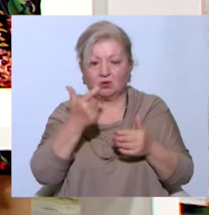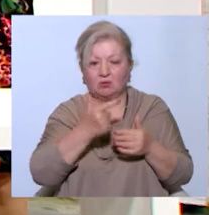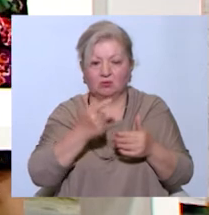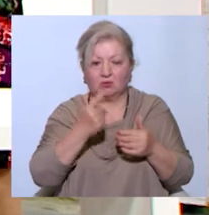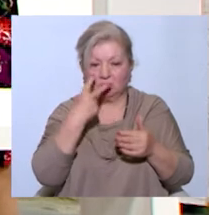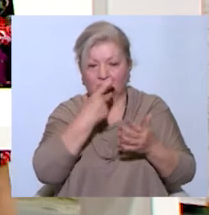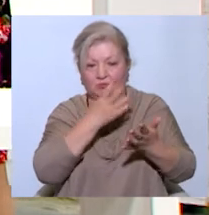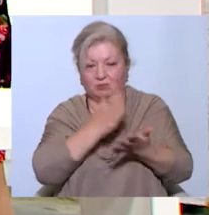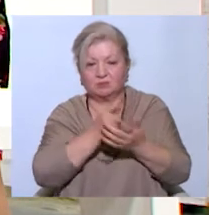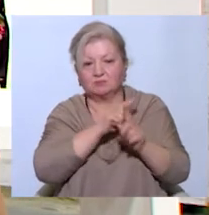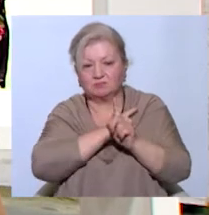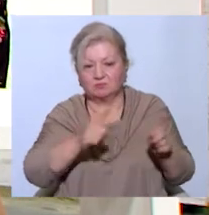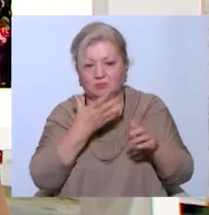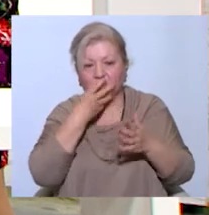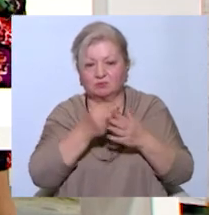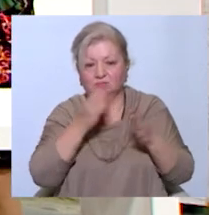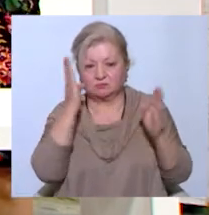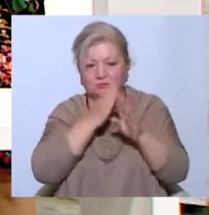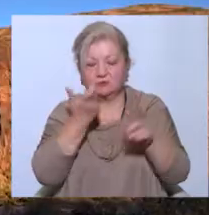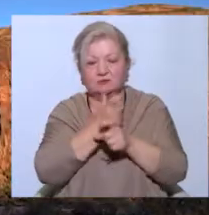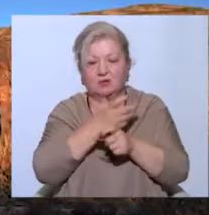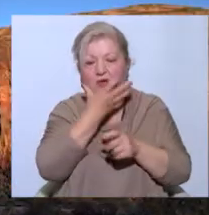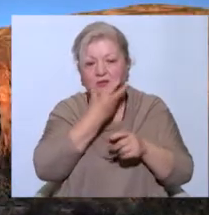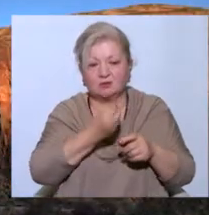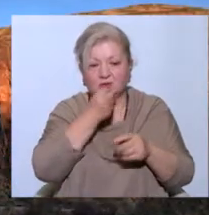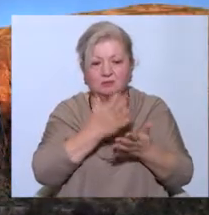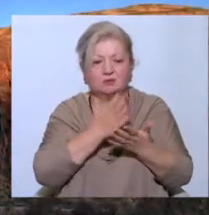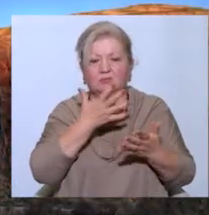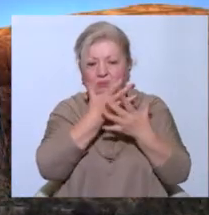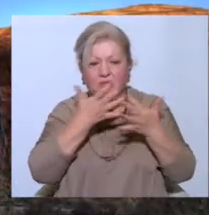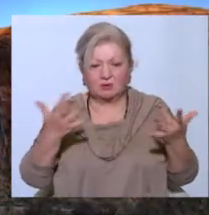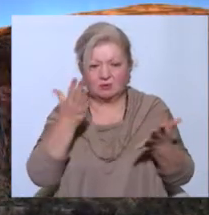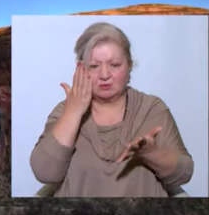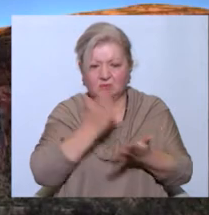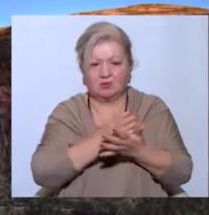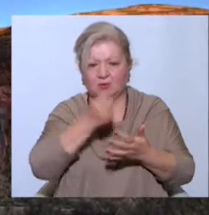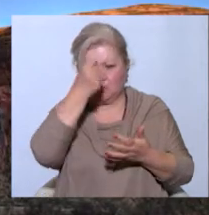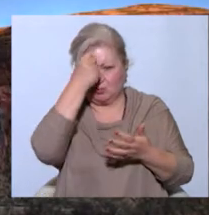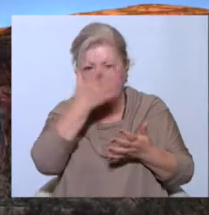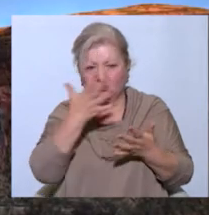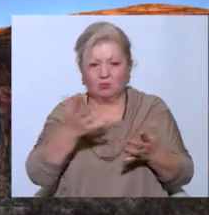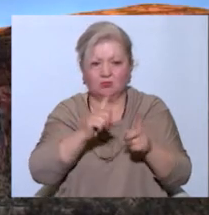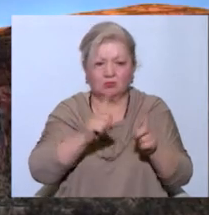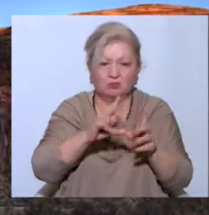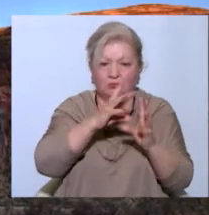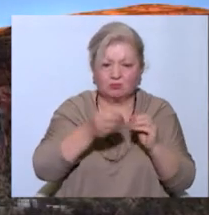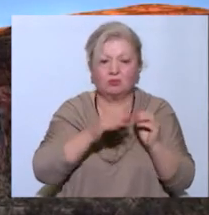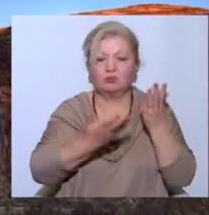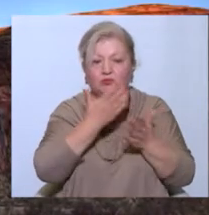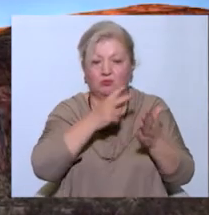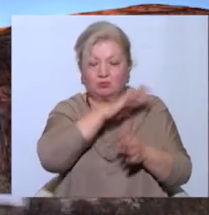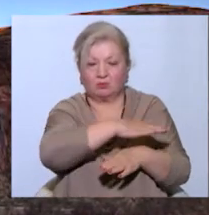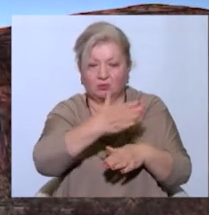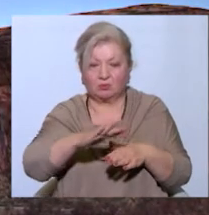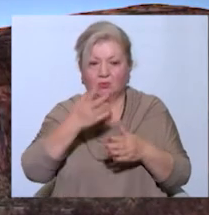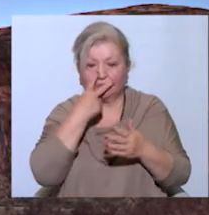განსხვავებული რელიეფით გამოირჩევა. საკმაოდ ლამაზია, მრავალფეროვანია კულტურული თვალსაზრისით და თუ რელიეფზე გავამახვილებთ ყურადღებას,